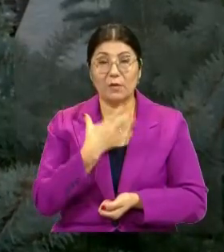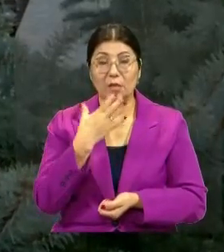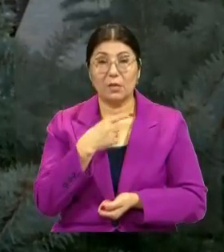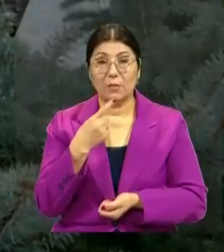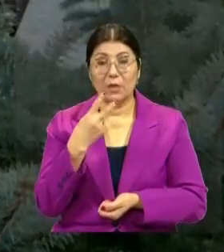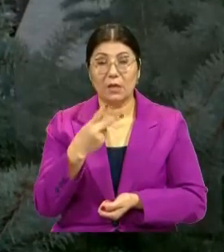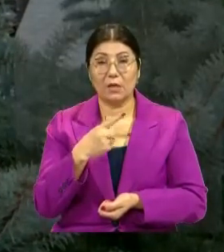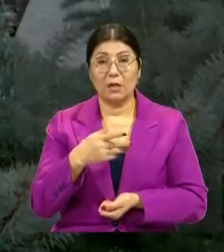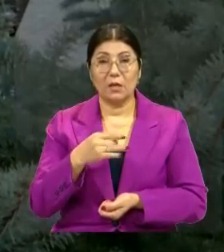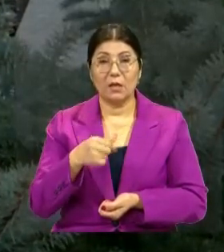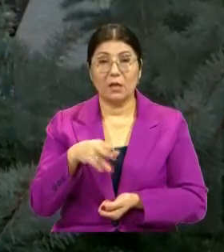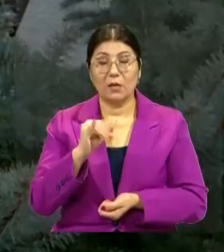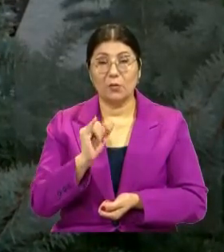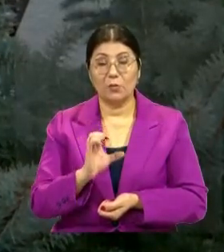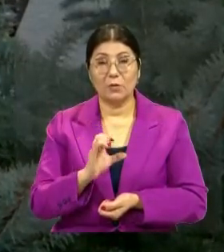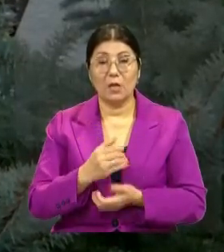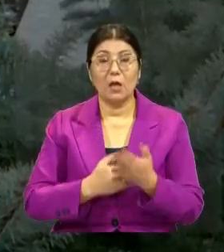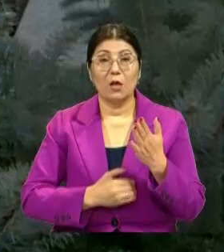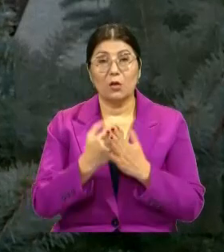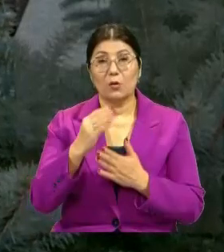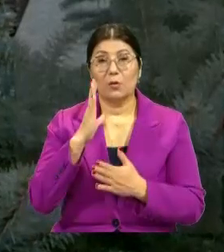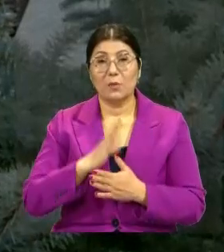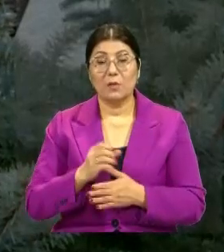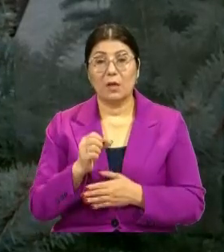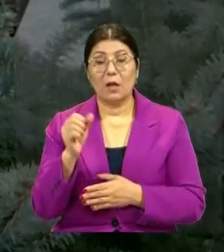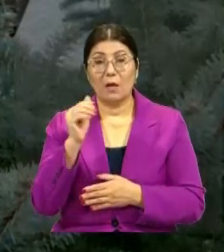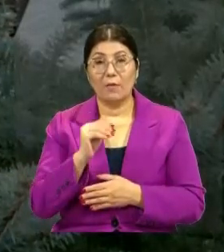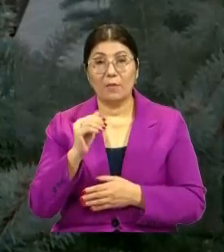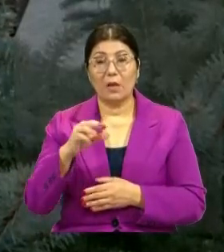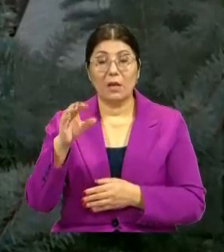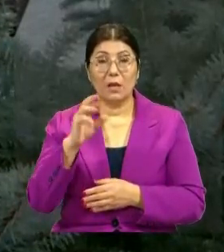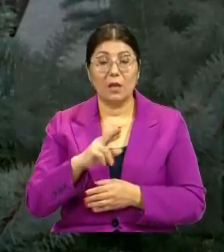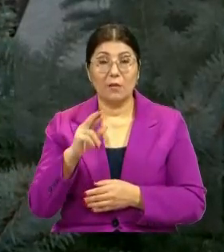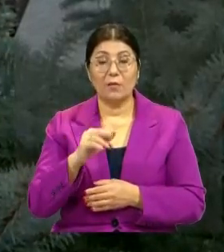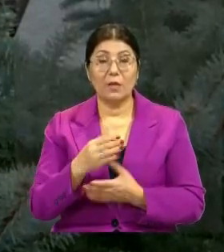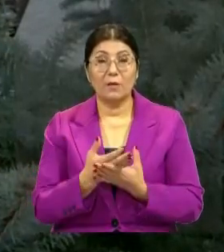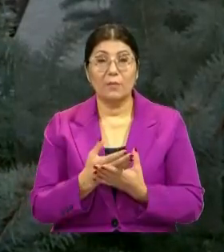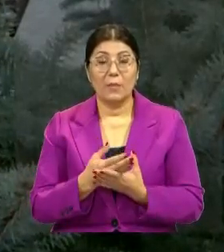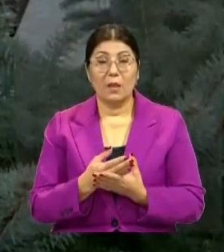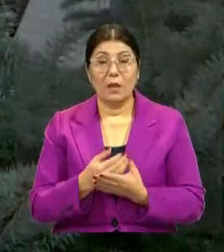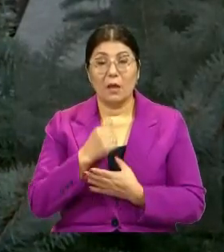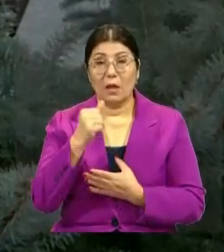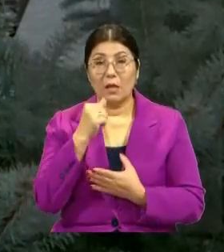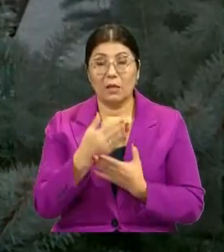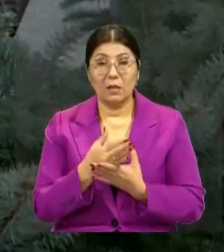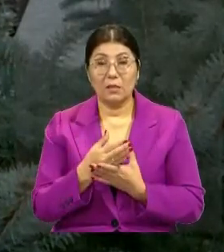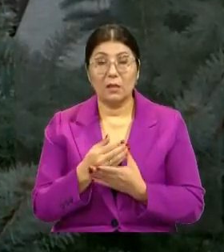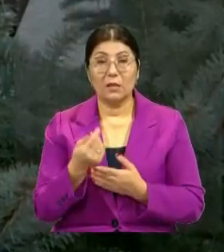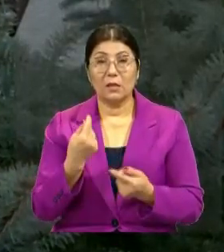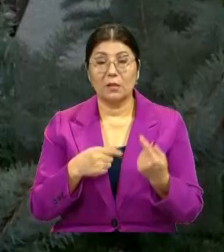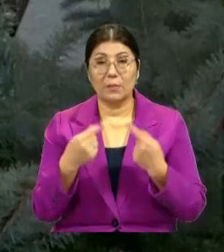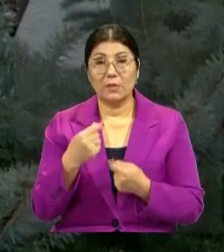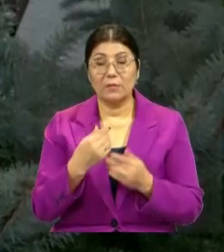1-2 градусқа жоғарылауы күтіледі. Және де ақпан, және де қаңтар айларында жауын шашын мөлшерінің де